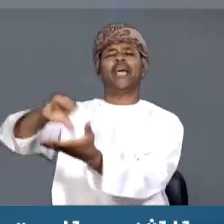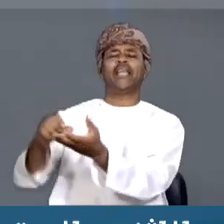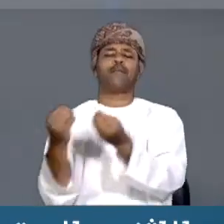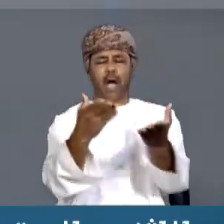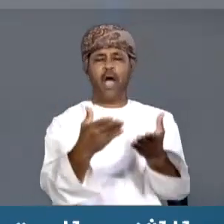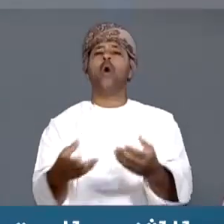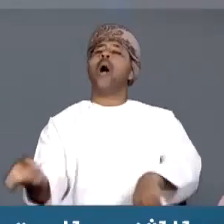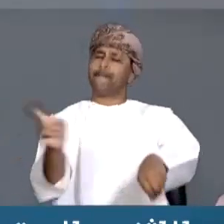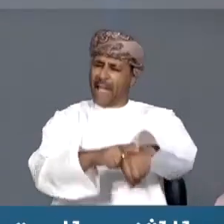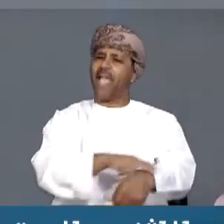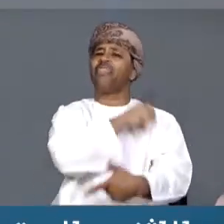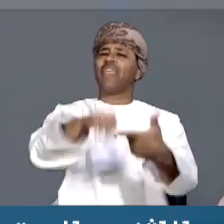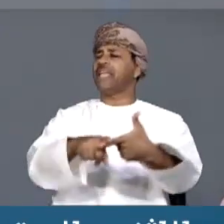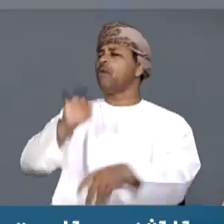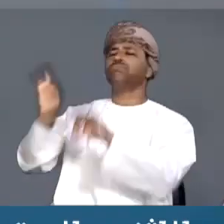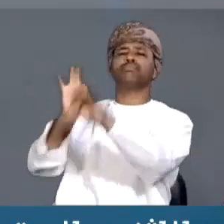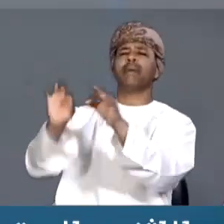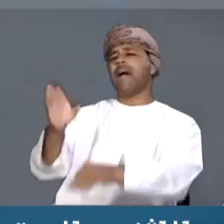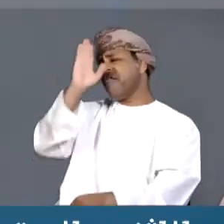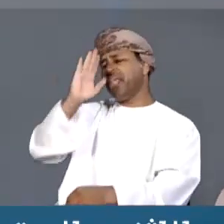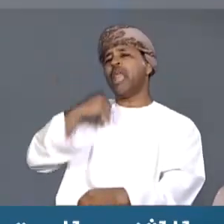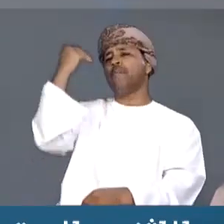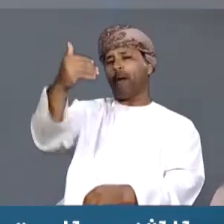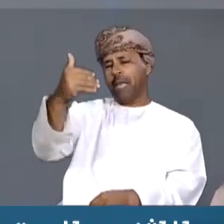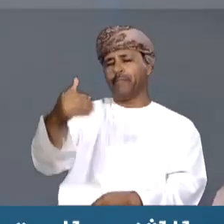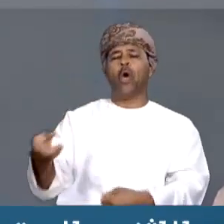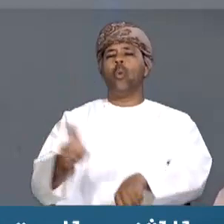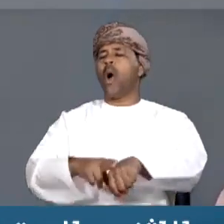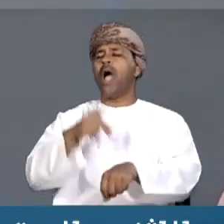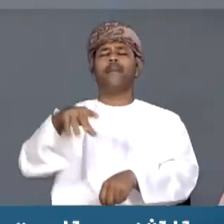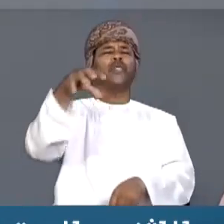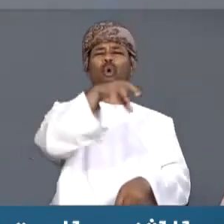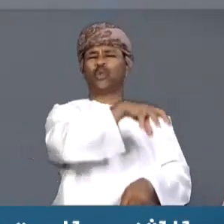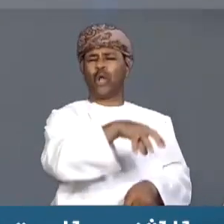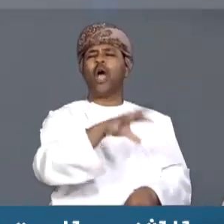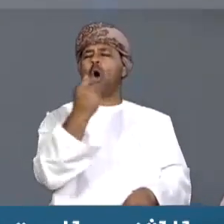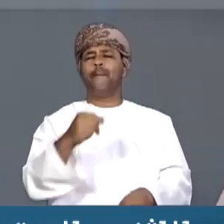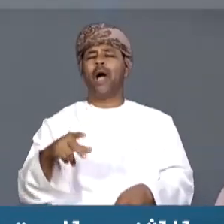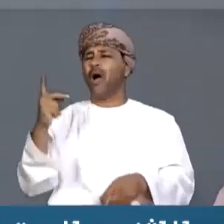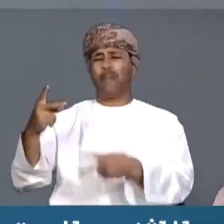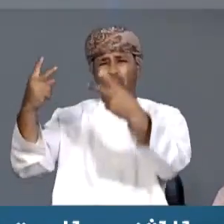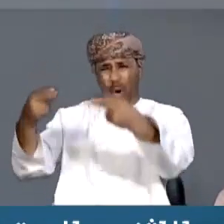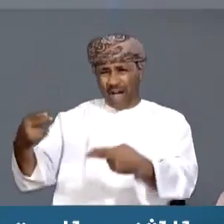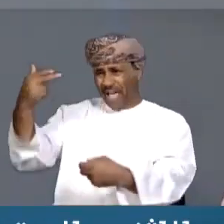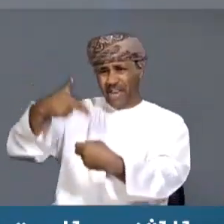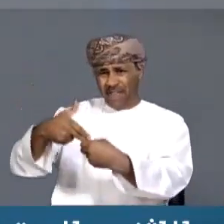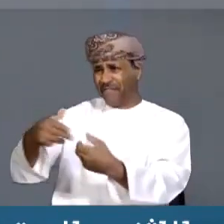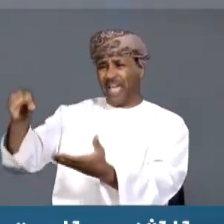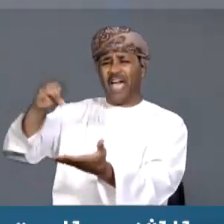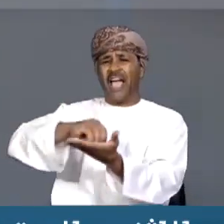من العقوبات حيز التنفيذ 2 المقبل، حيث ستنال الدول التي لن توقف استيراد النفط